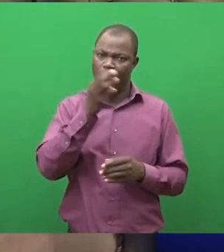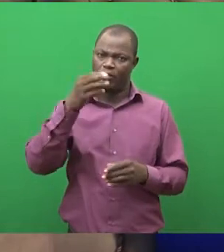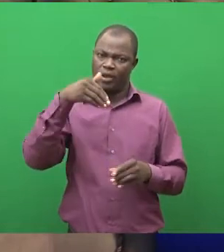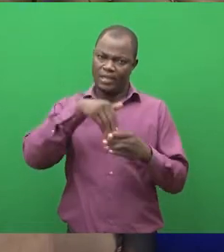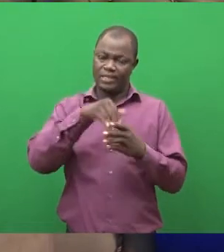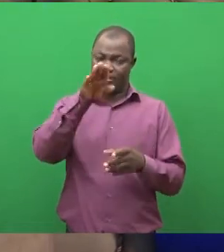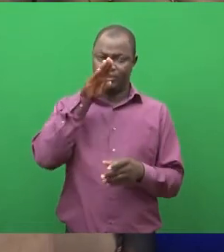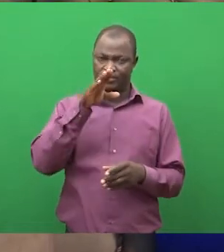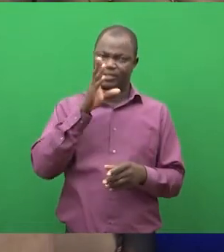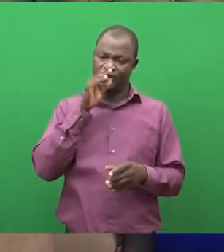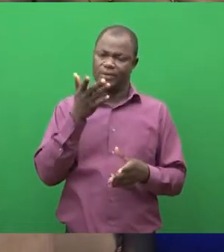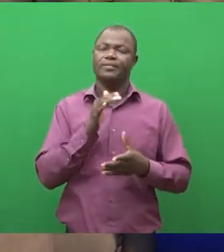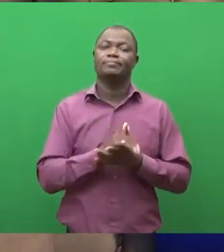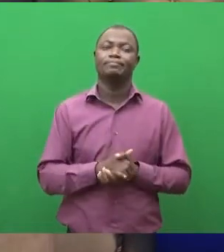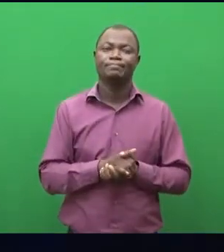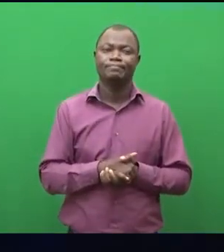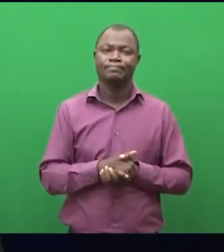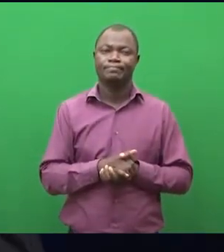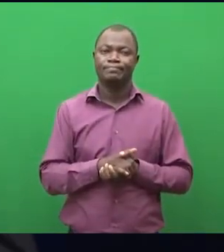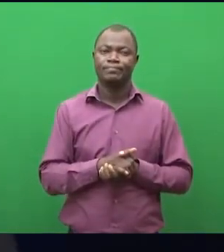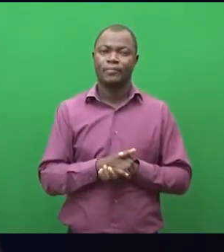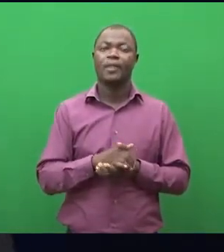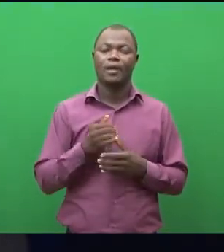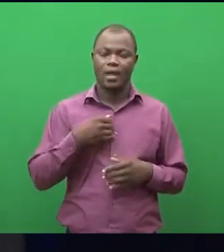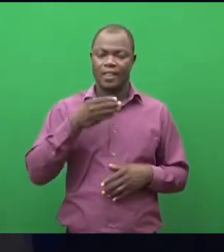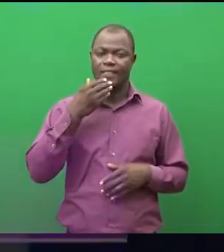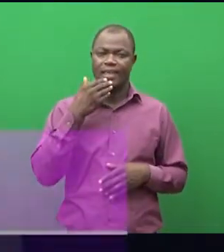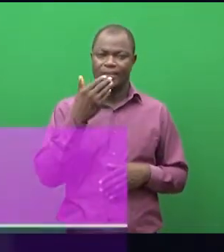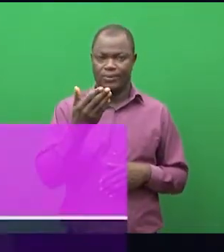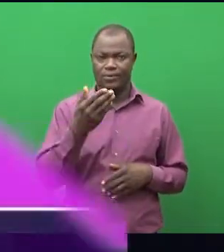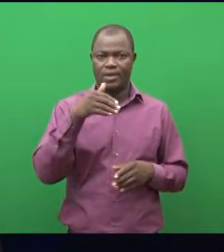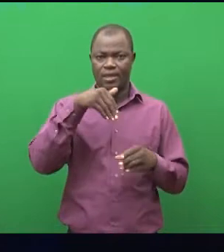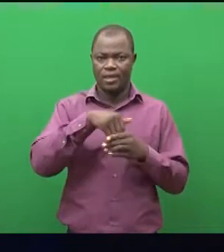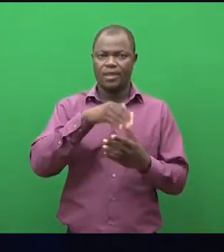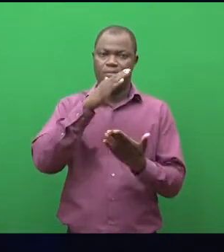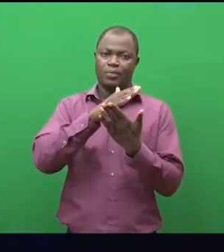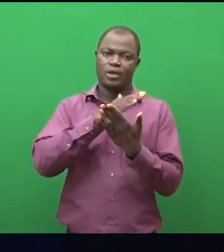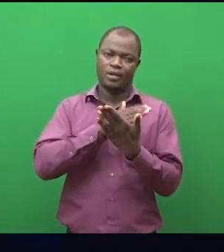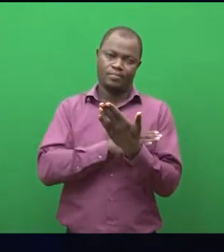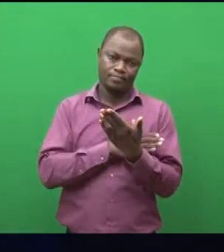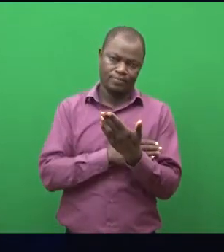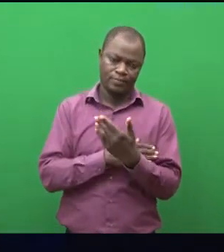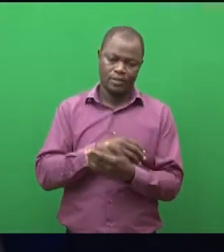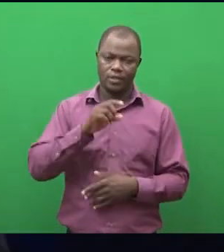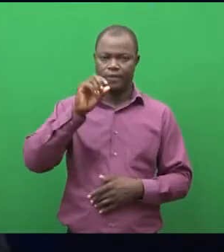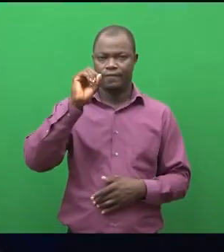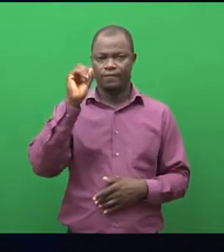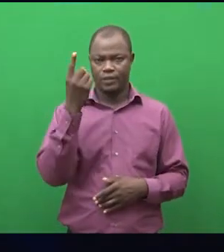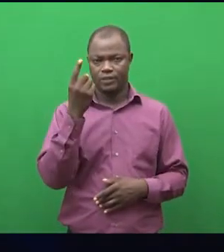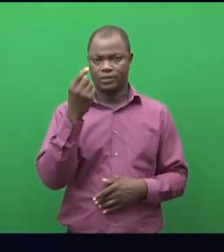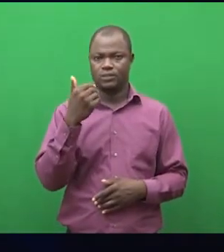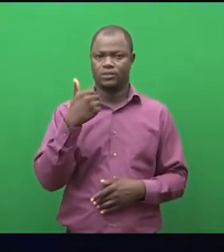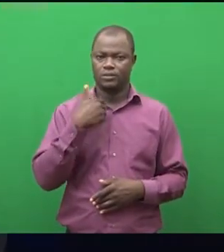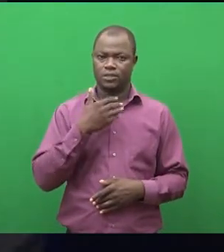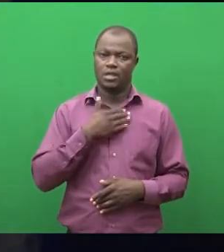yedu ndeyapi. Ndouya kwamuri baba chidzidzi. Ndinotenda nechirongwa chinechi. Ndoda kutanga nekuti chinhu